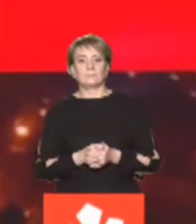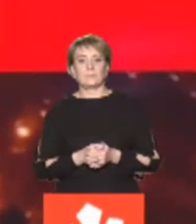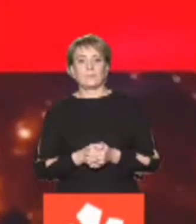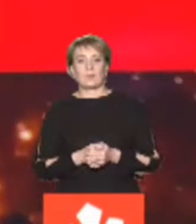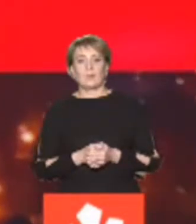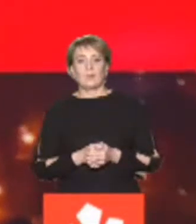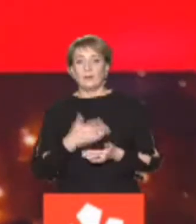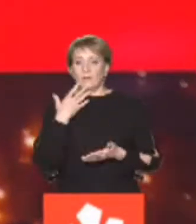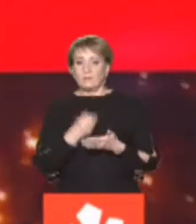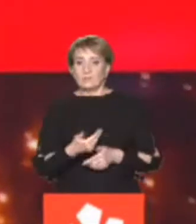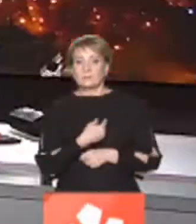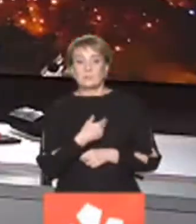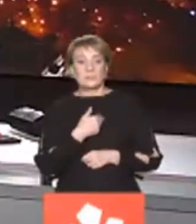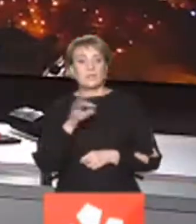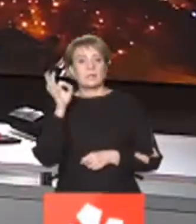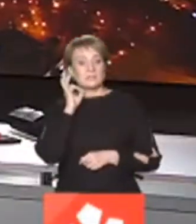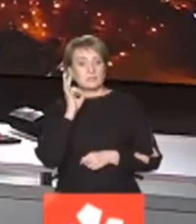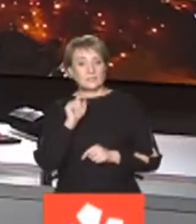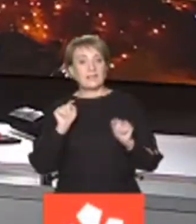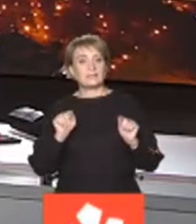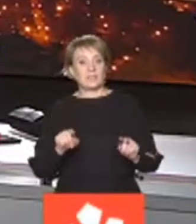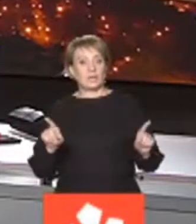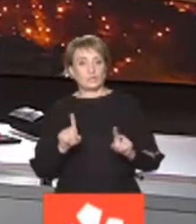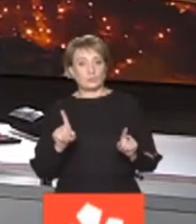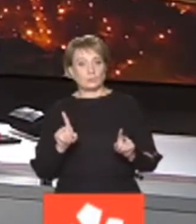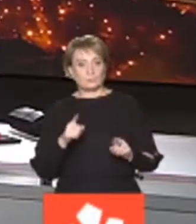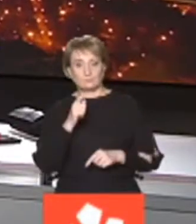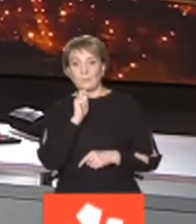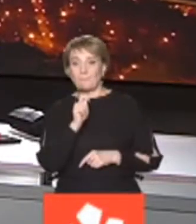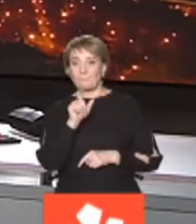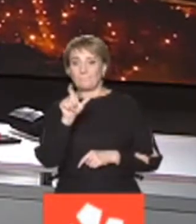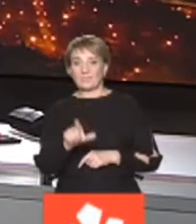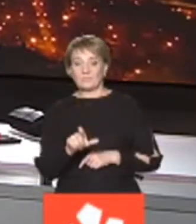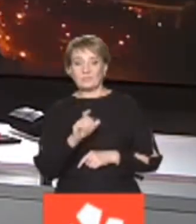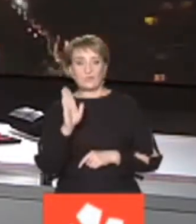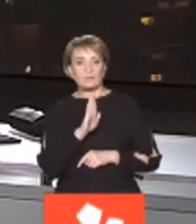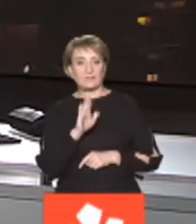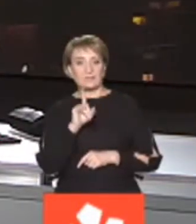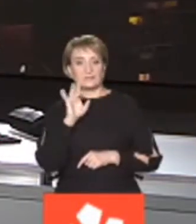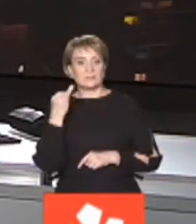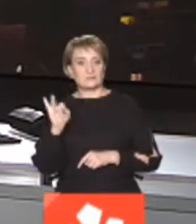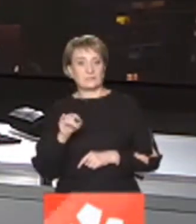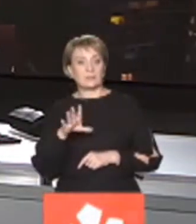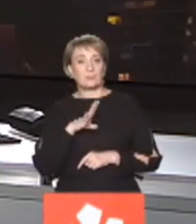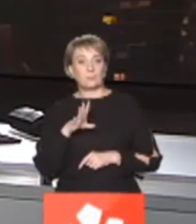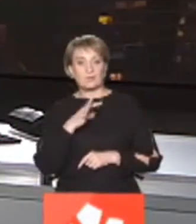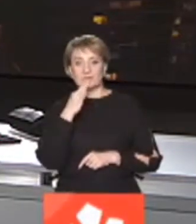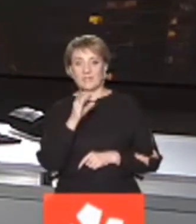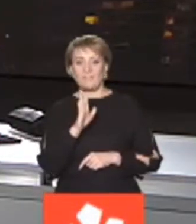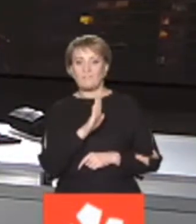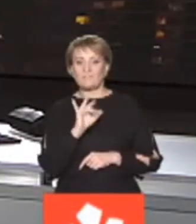Ми, власне, хотіли б ми згадати те, що під час кампанії сажати будемо. Це було сказано у